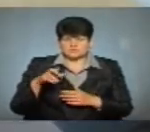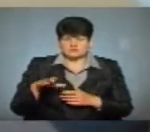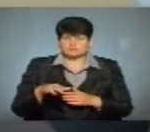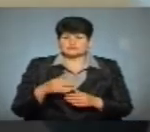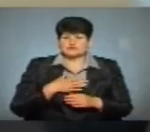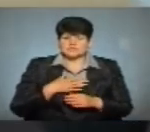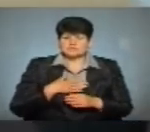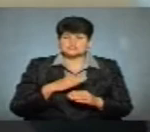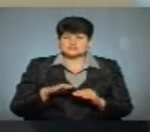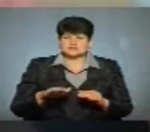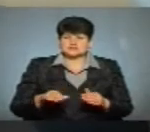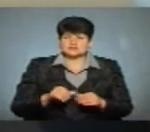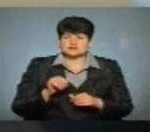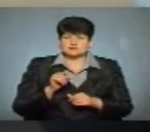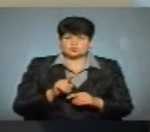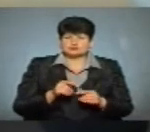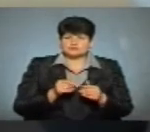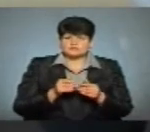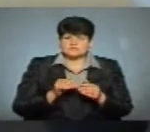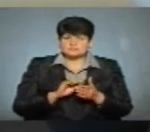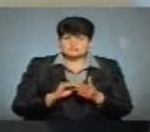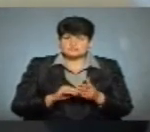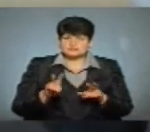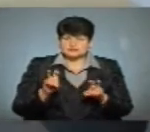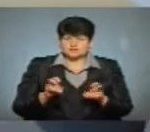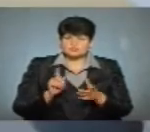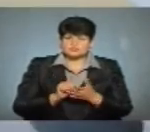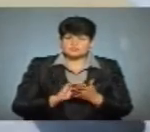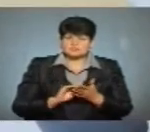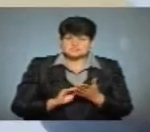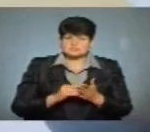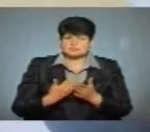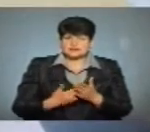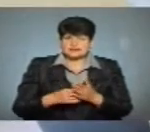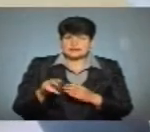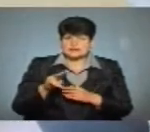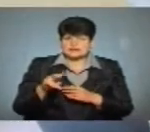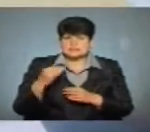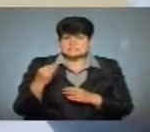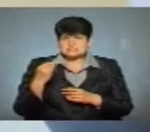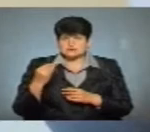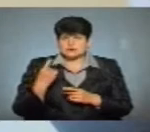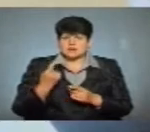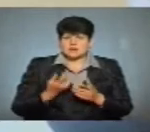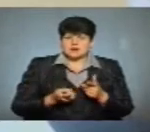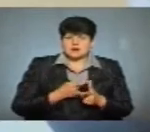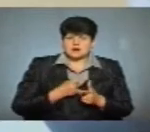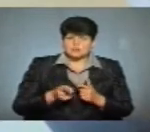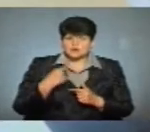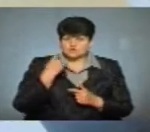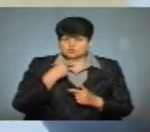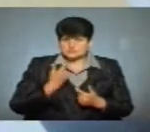що наші діти повинні, крім того, щоб розкрити тему, ще навести приклади з літератури і з історії або особистого життя.